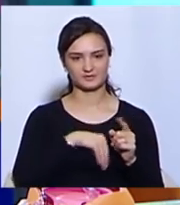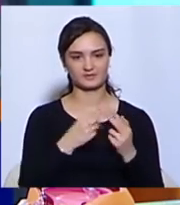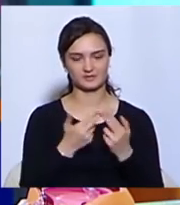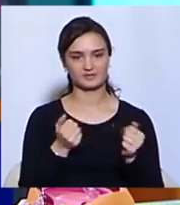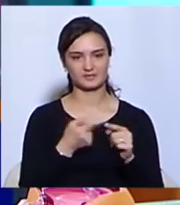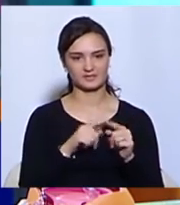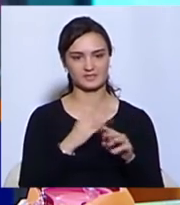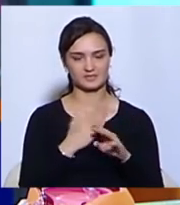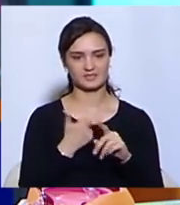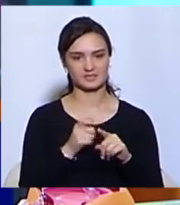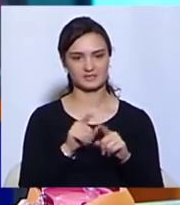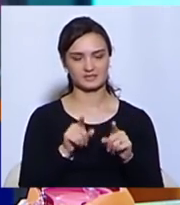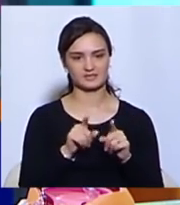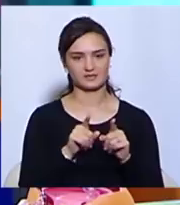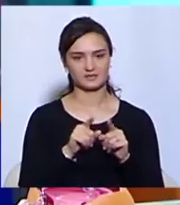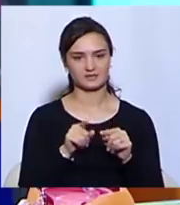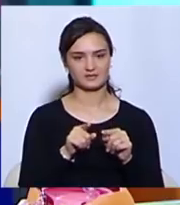დია. და ეს არის ძალიან